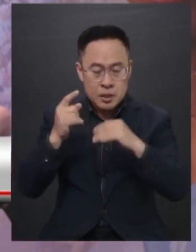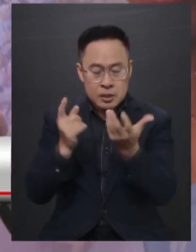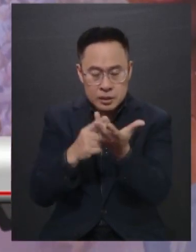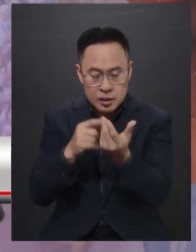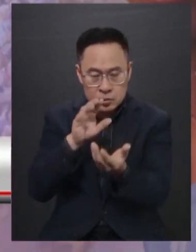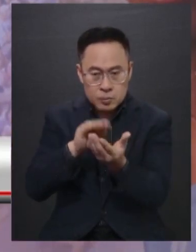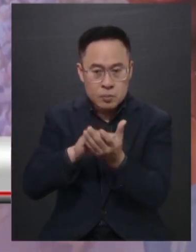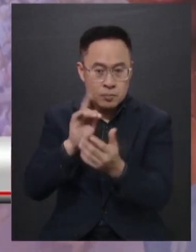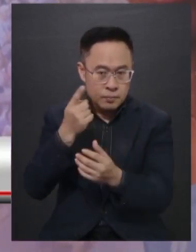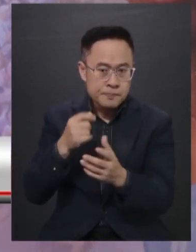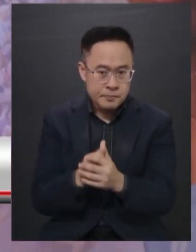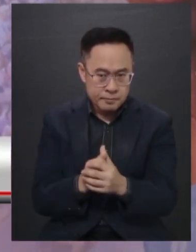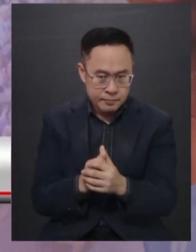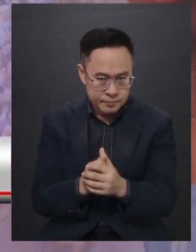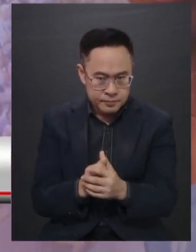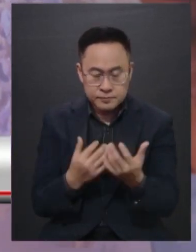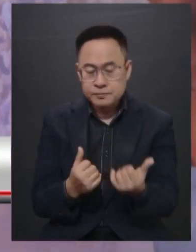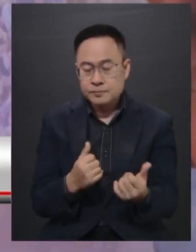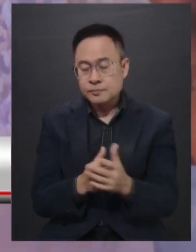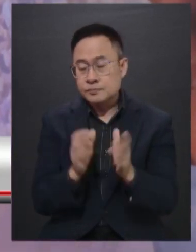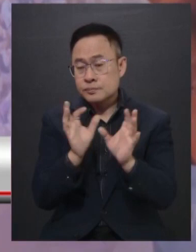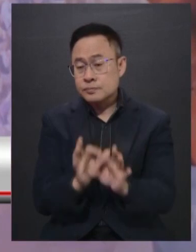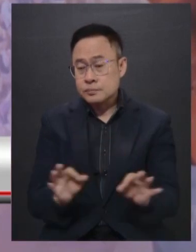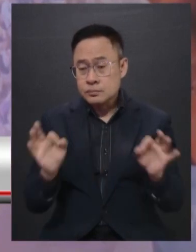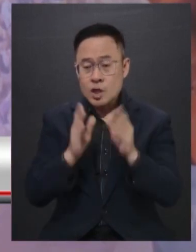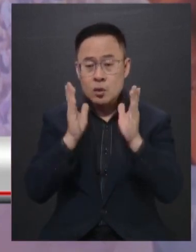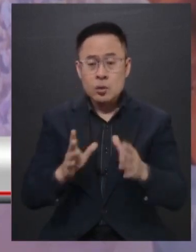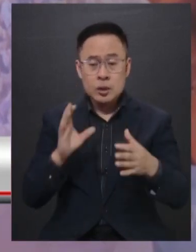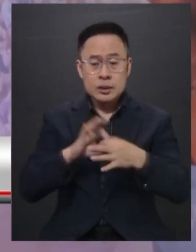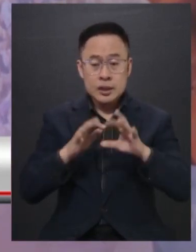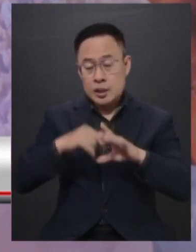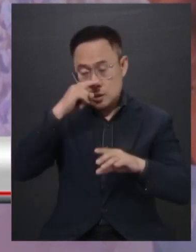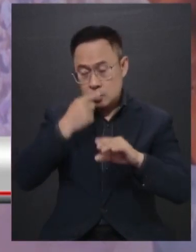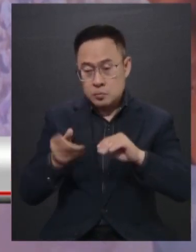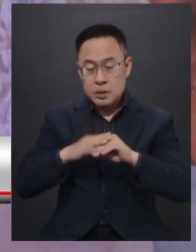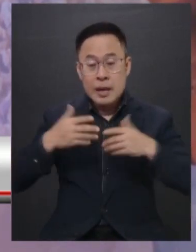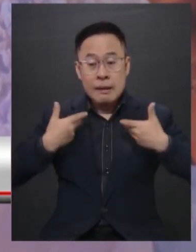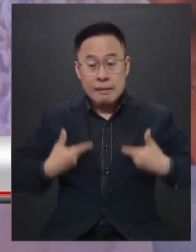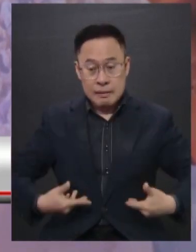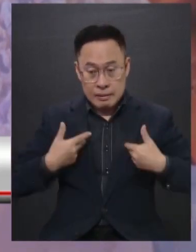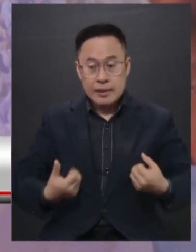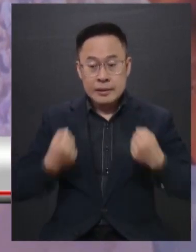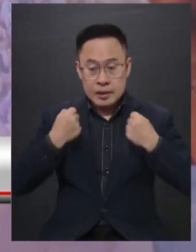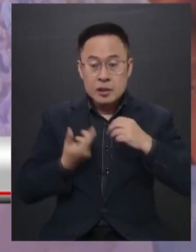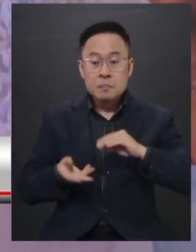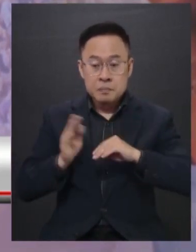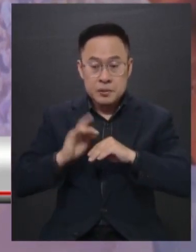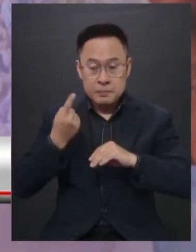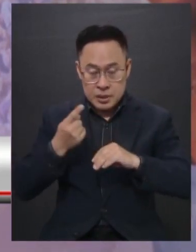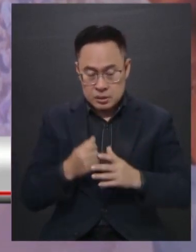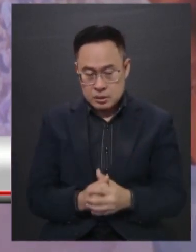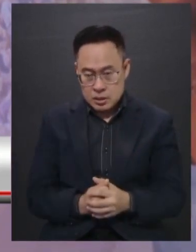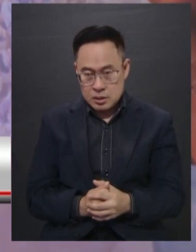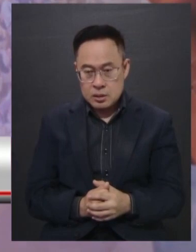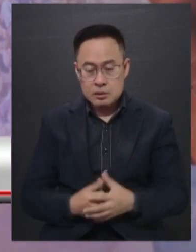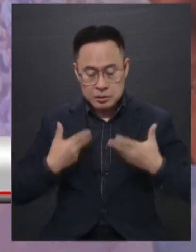สมฝ่ายชายในขณะเดียวกันก็มองว่าสิ่งที่นักกีฬาไทยต้องเสริมคือเรื่องของสภาพร่างกายต้องเพิ่มความแข็งแรง